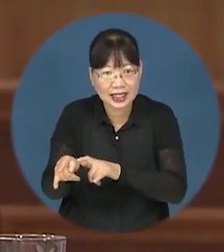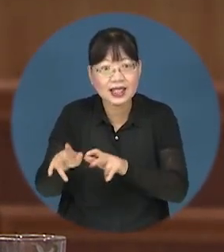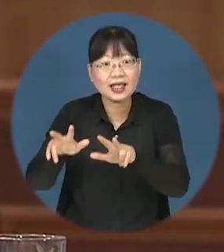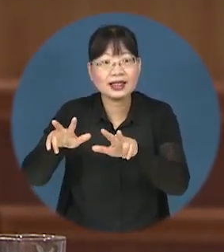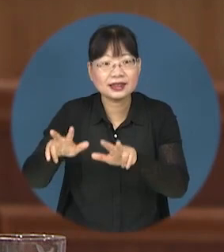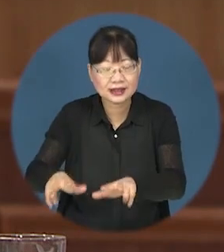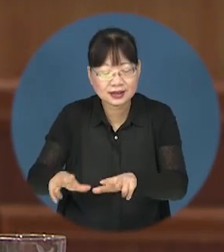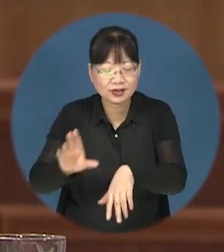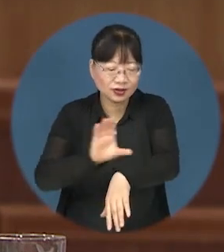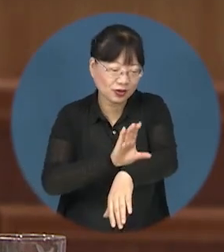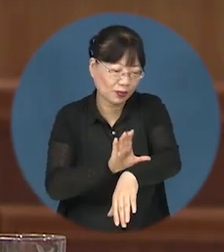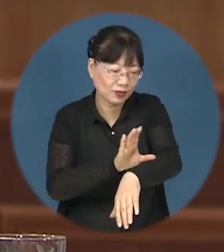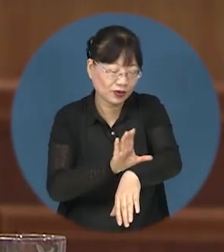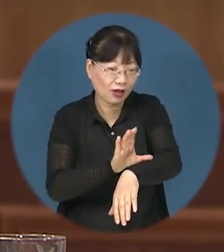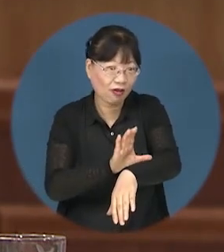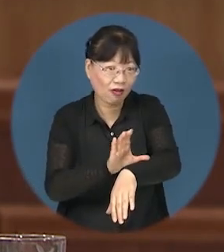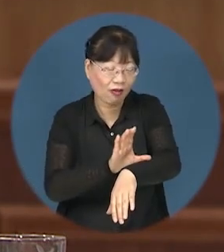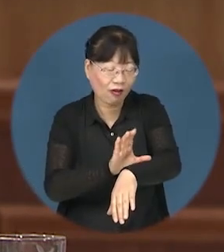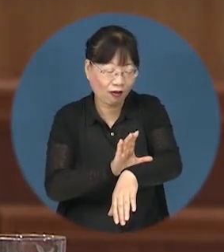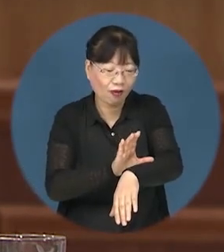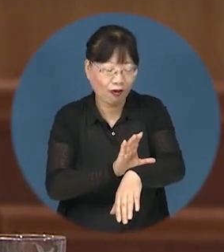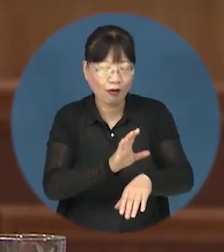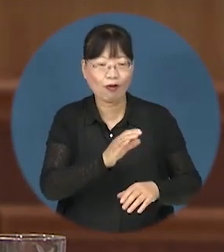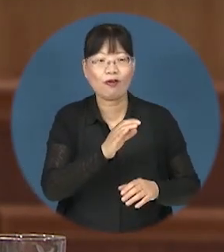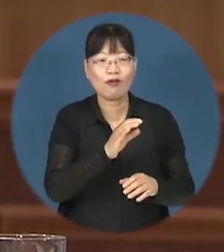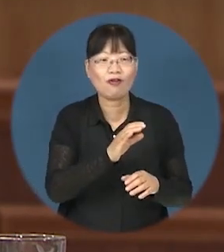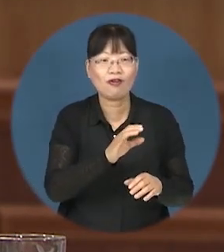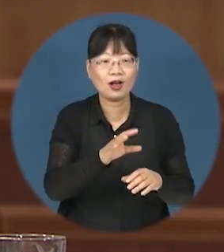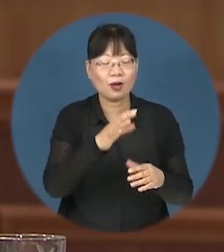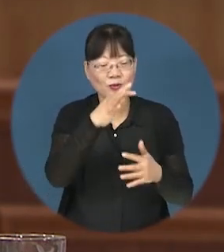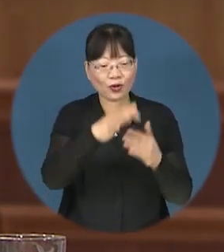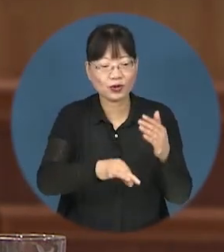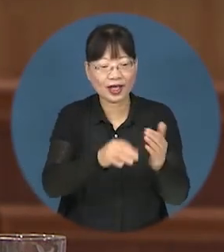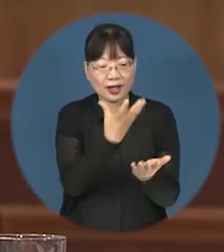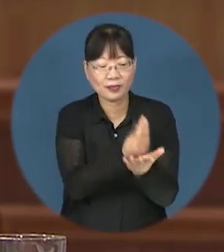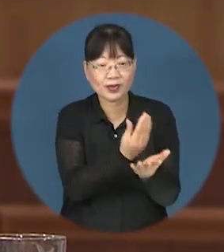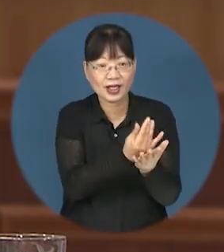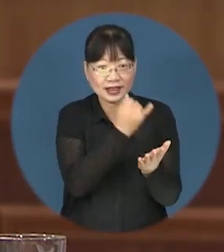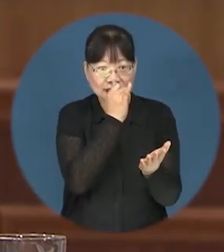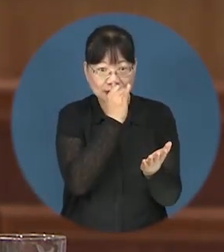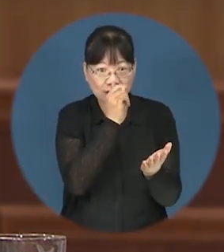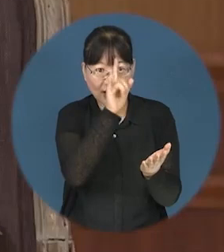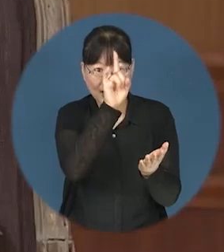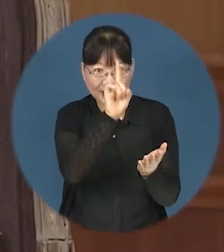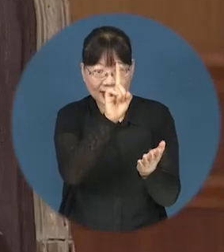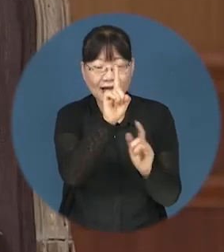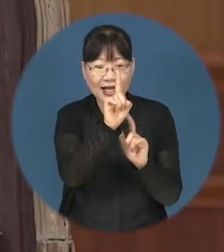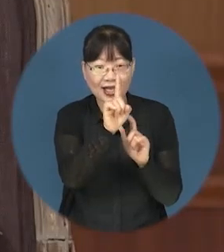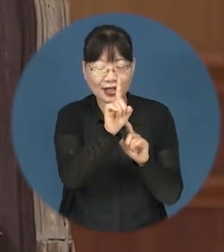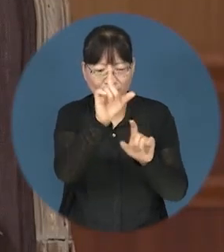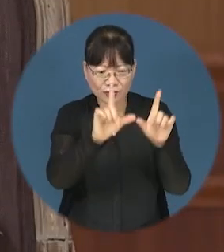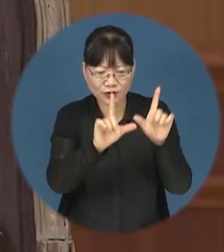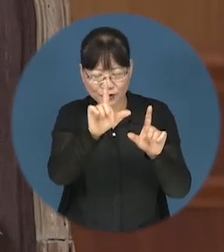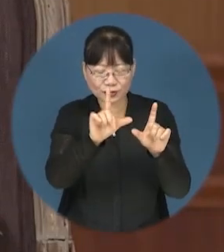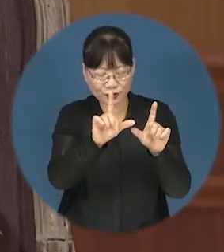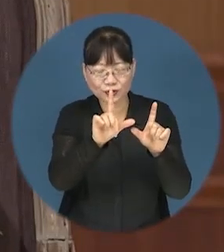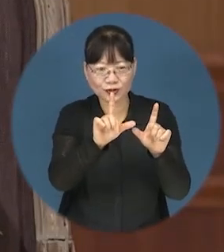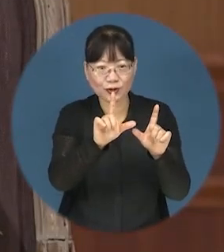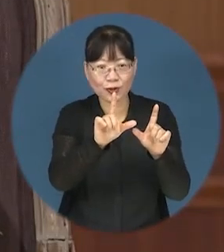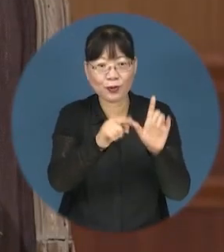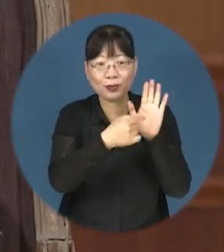컴퓨터 학회에서 음 하나의 그 정형화된 서체로 또 자리잡고 이렇지 않습니까 네 맞습니다 존의